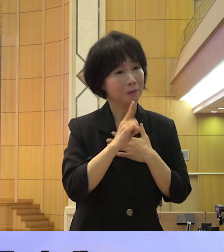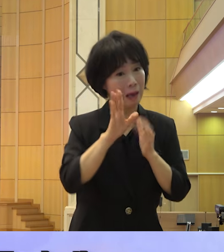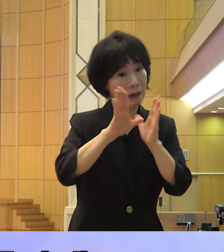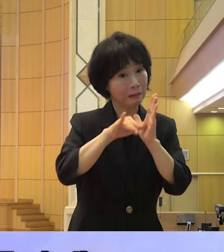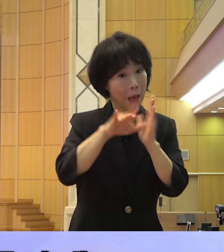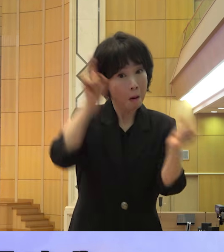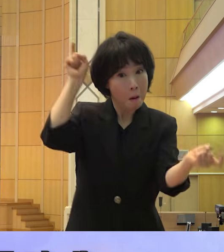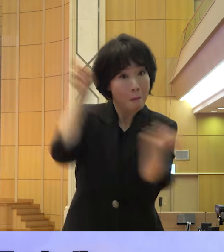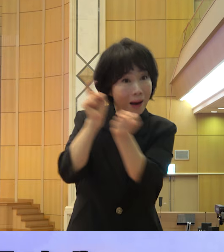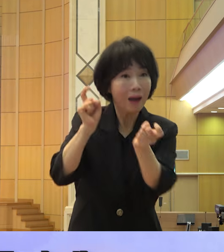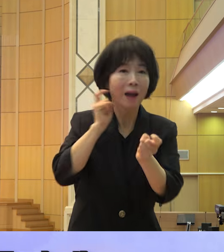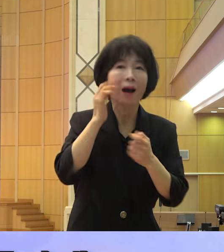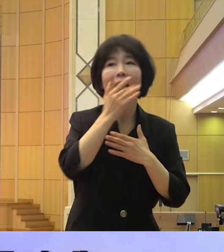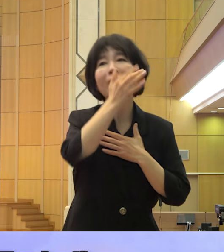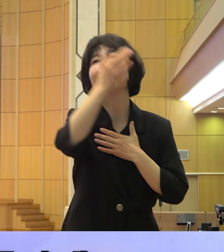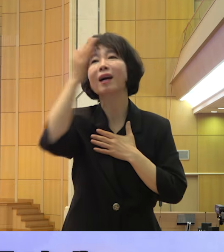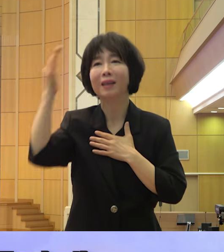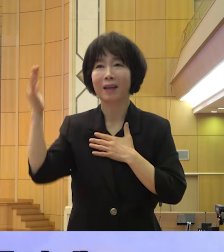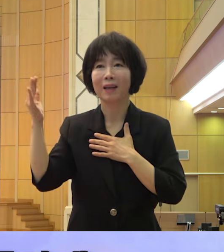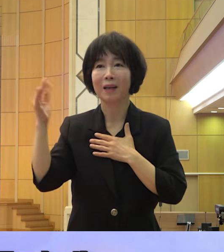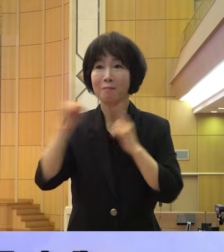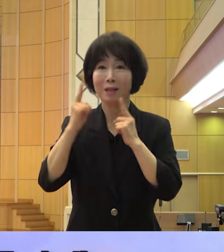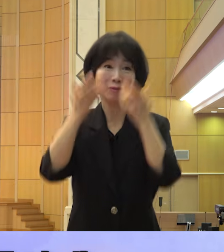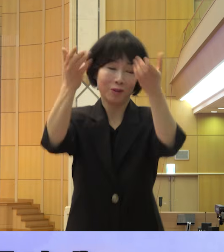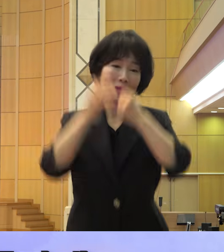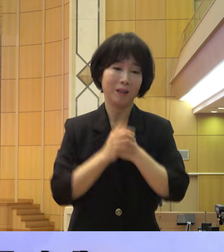따라 아름답게 하시는 하나님의 말씀을